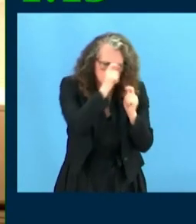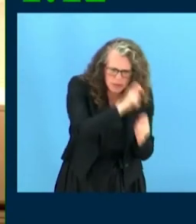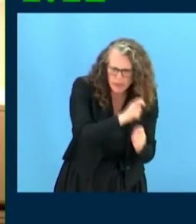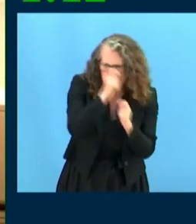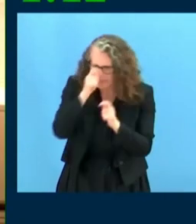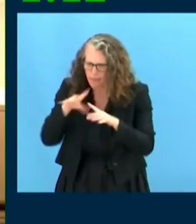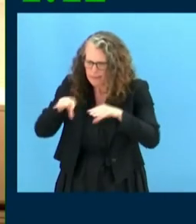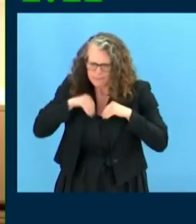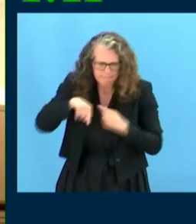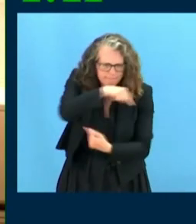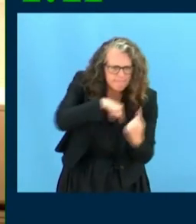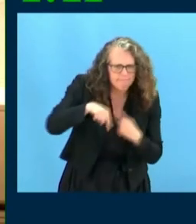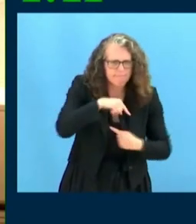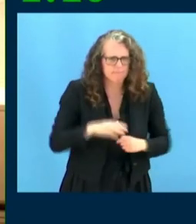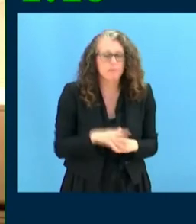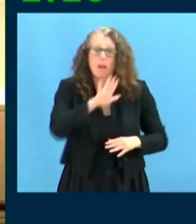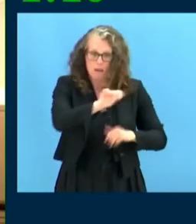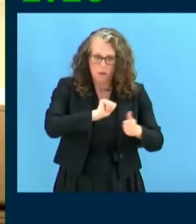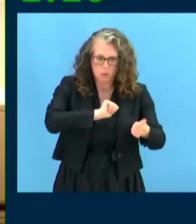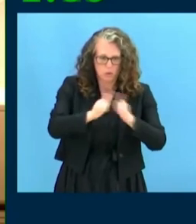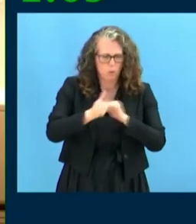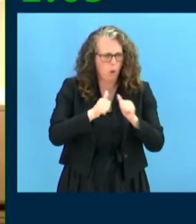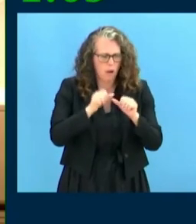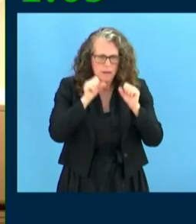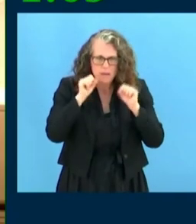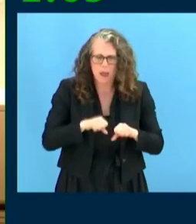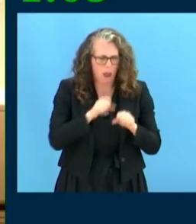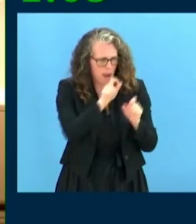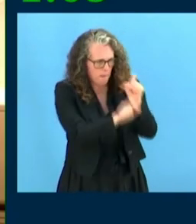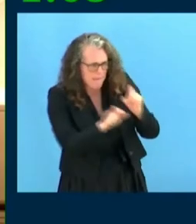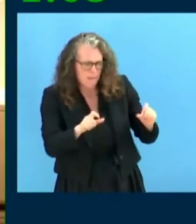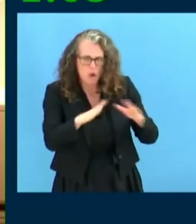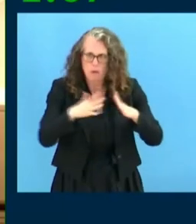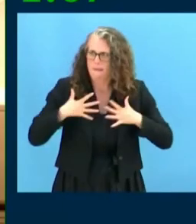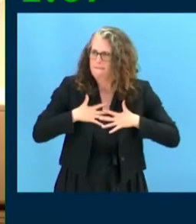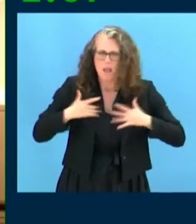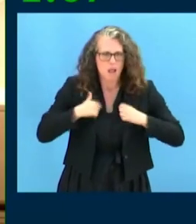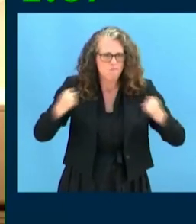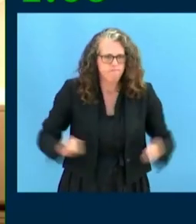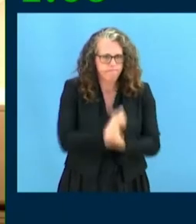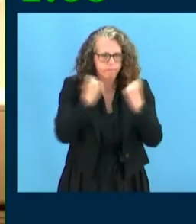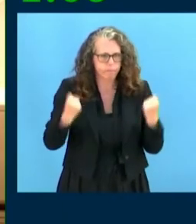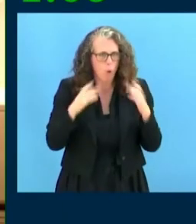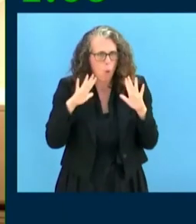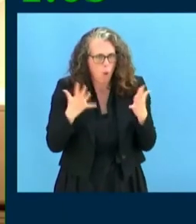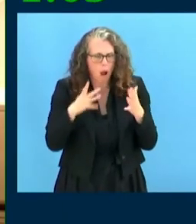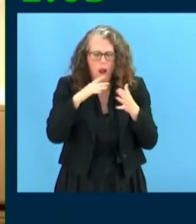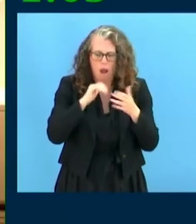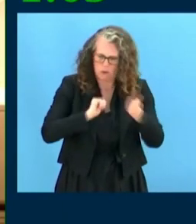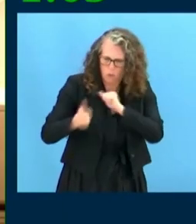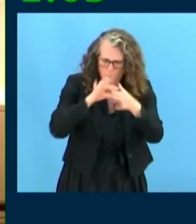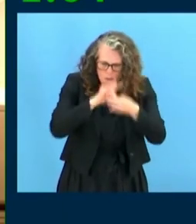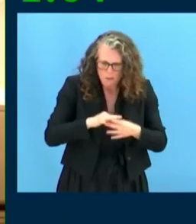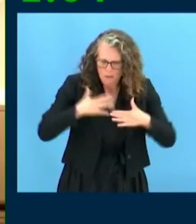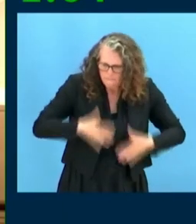göndermeler yapıldı. Birleşmiş Milletler üyesi devletlerin ve yapıların dikkati Bakü'de esaret altında tutulan Ermeni